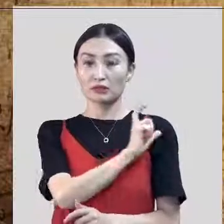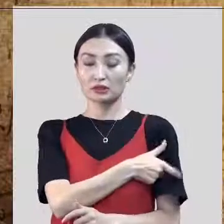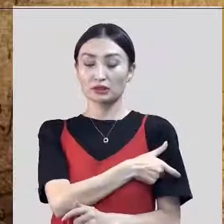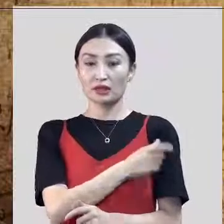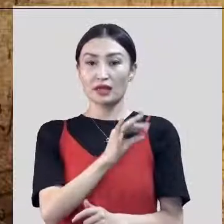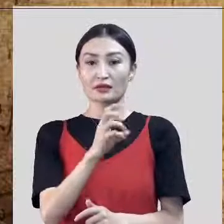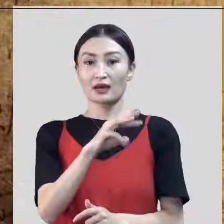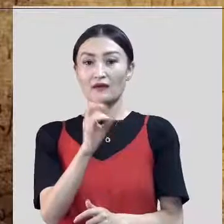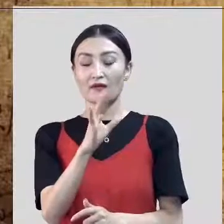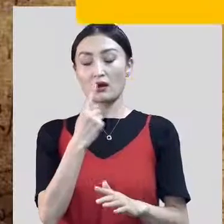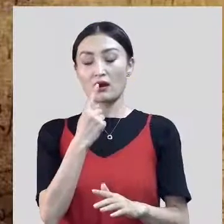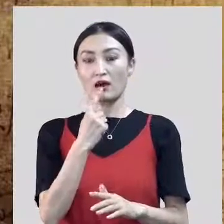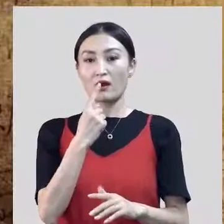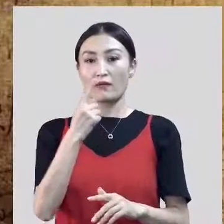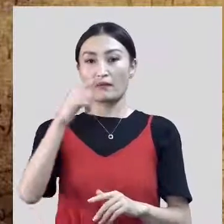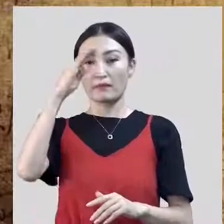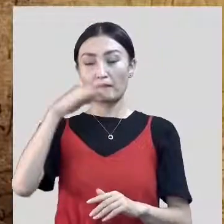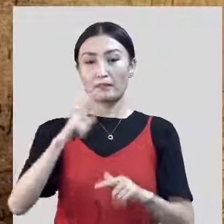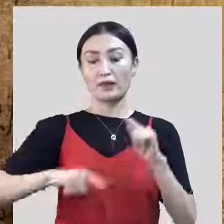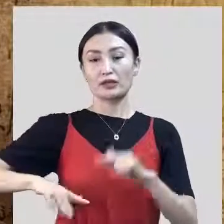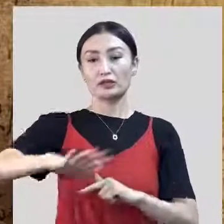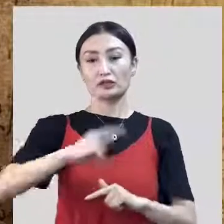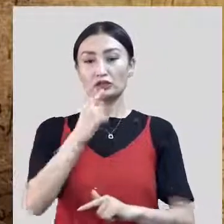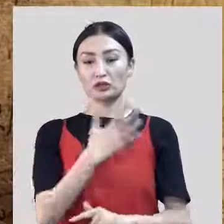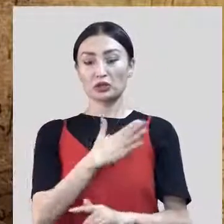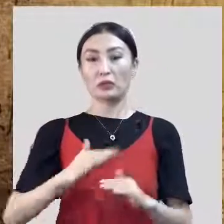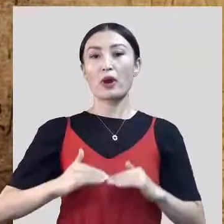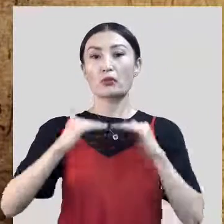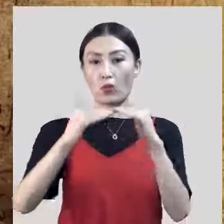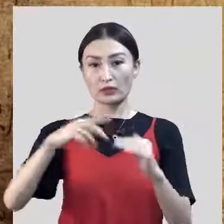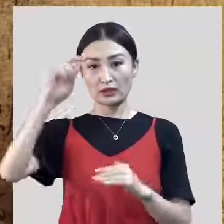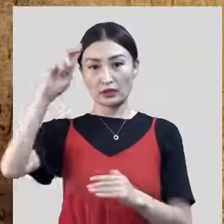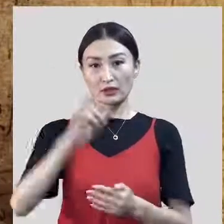интервентов вызвало патриотический подъём в стране